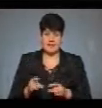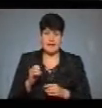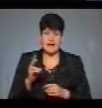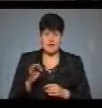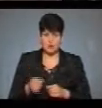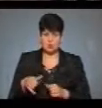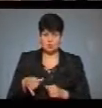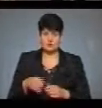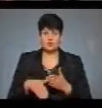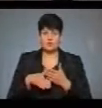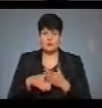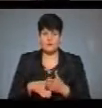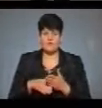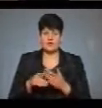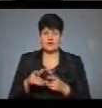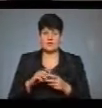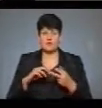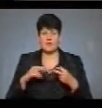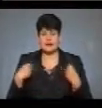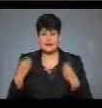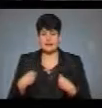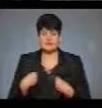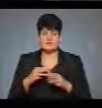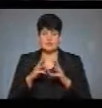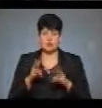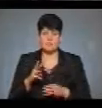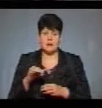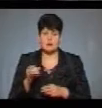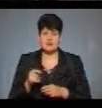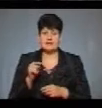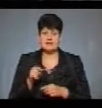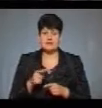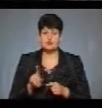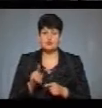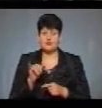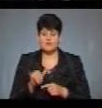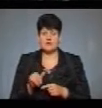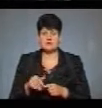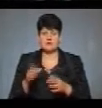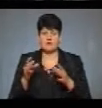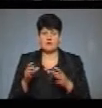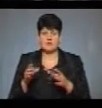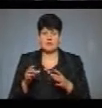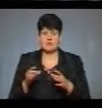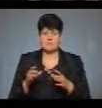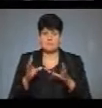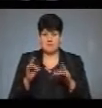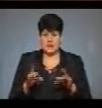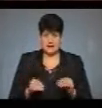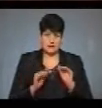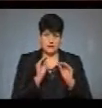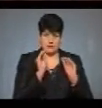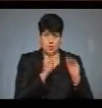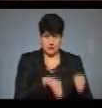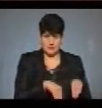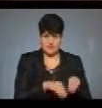допомагав волонтер, переодягнений у Святого Миколая. Це що у вас сумки? Пакетику в нашу сумку. А свій пакетик покладіть отам на